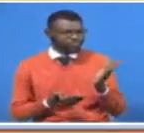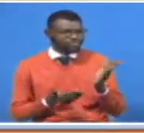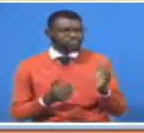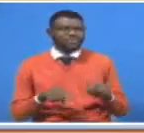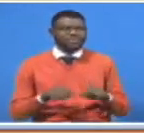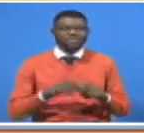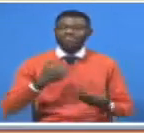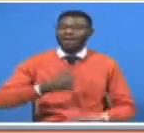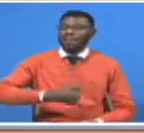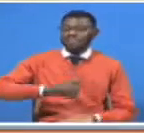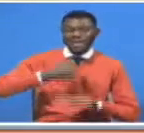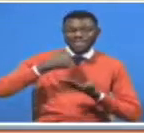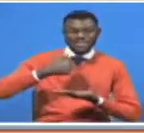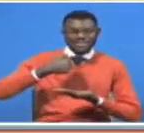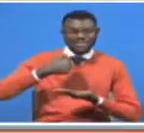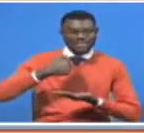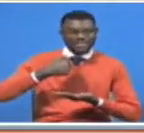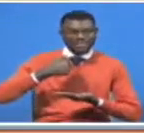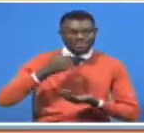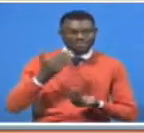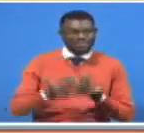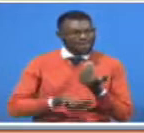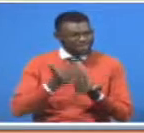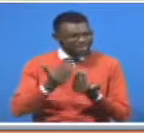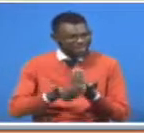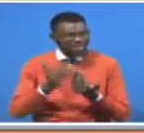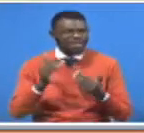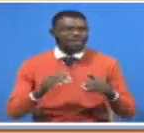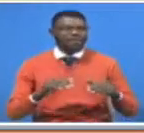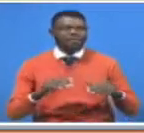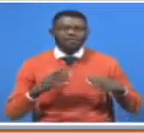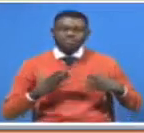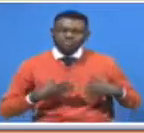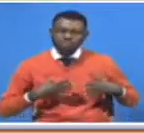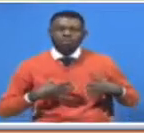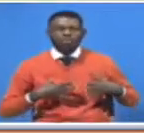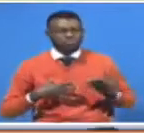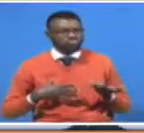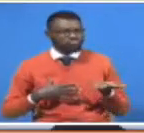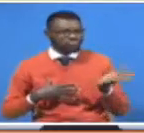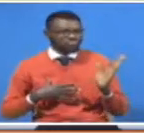Bajeti ambayo itakuwa ni yenye kujali mambo ya maslahi ya watu wake.